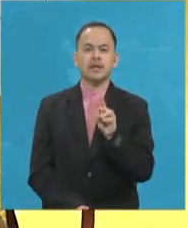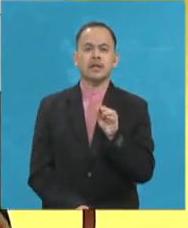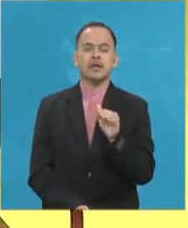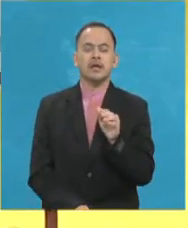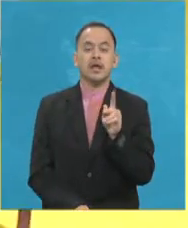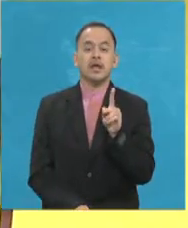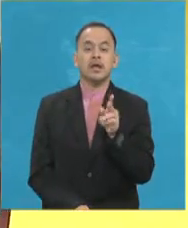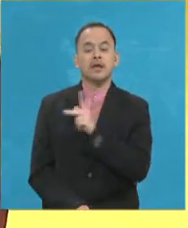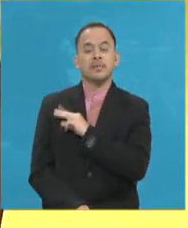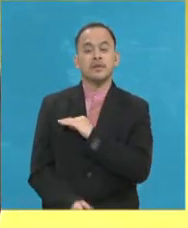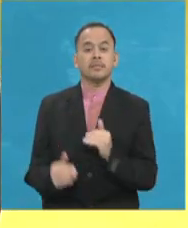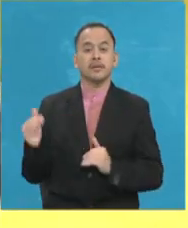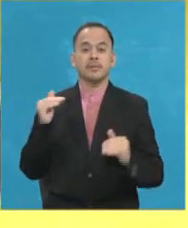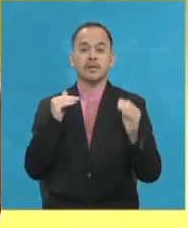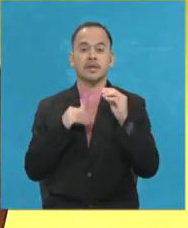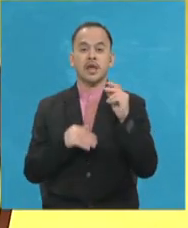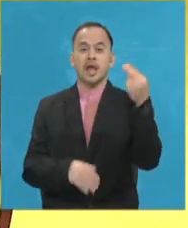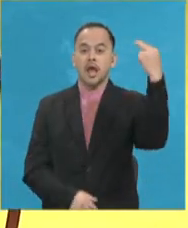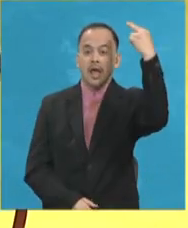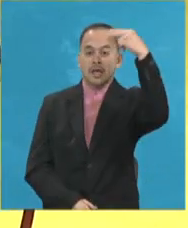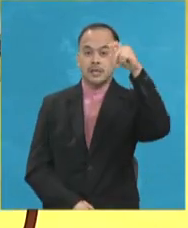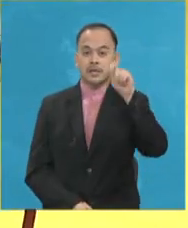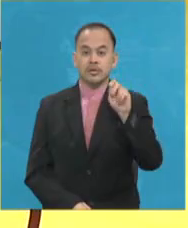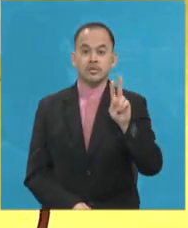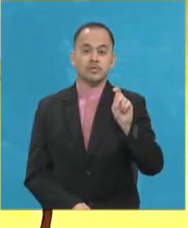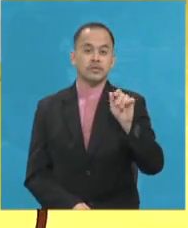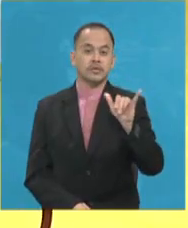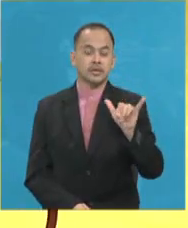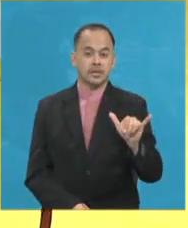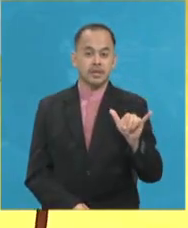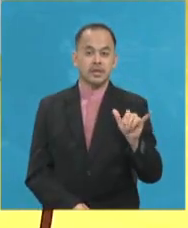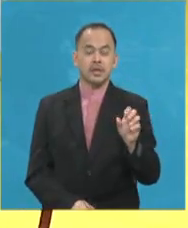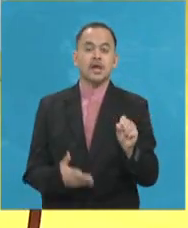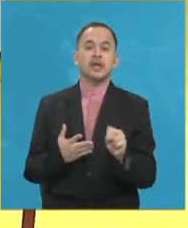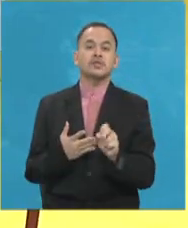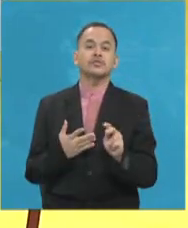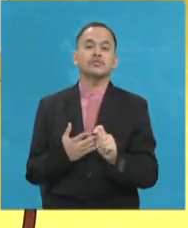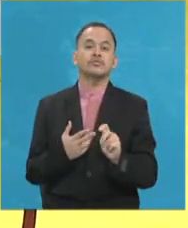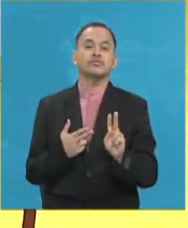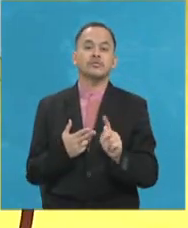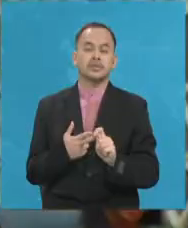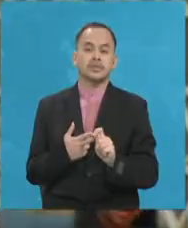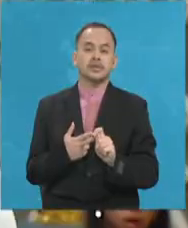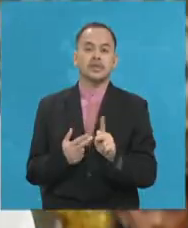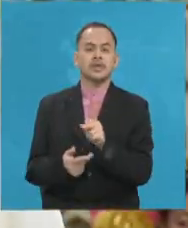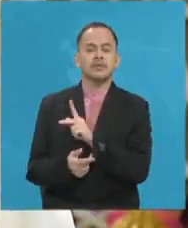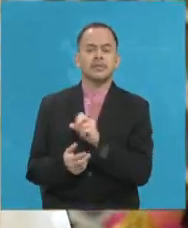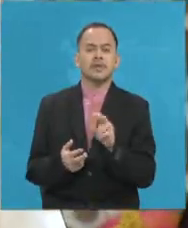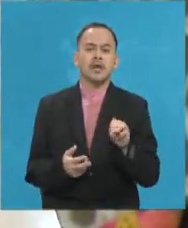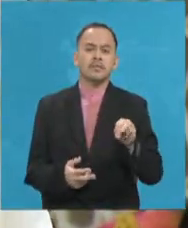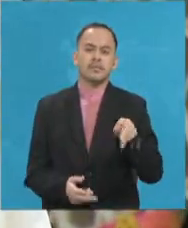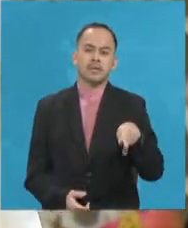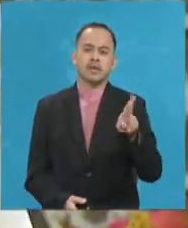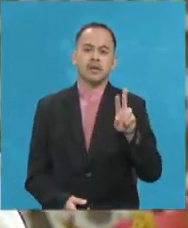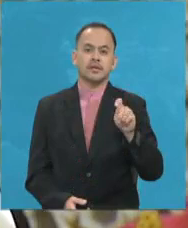Pembangunan dayang hajat utiyati binti Haji Abdul wahhab setiap tetap Kementerian sumber-sumber utama